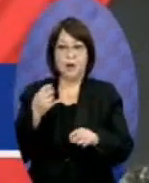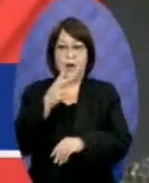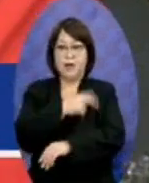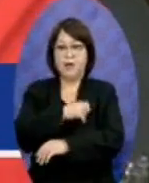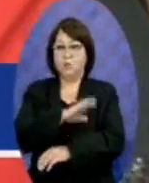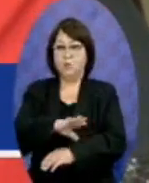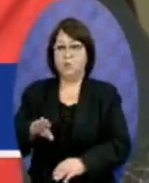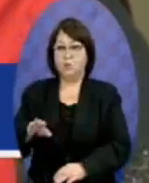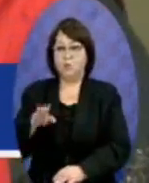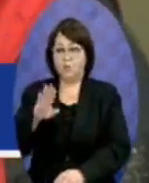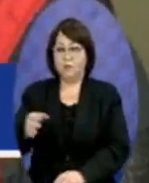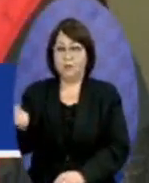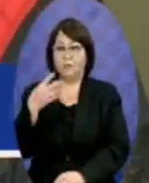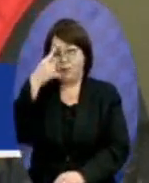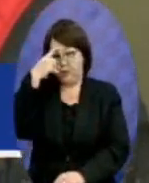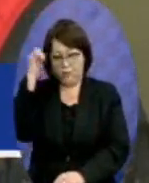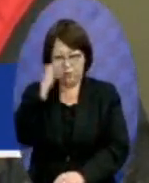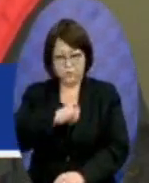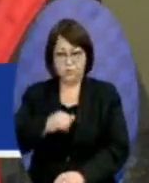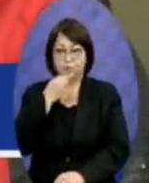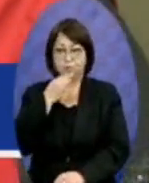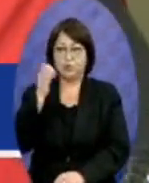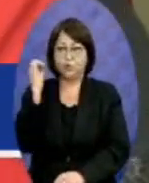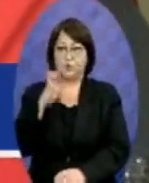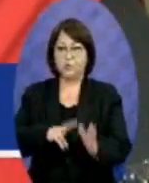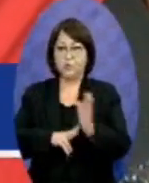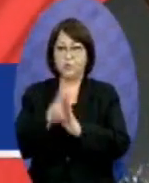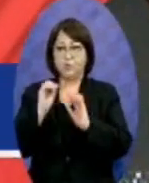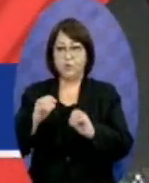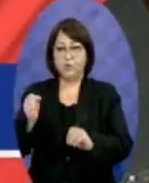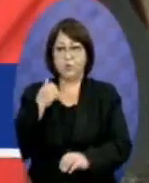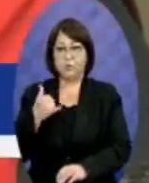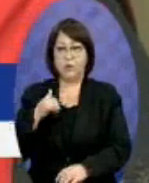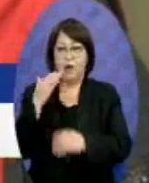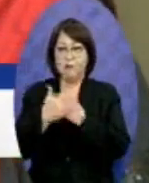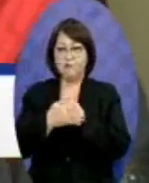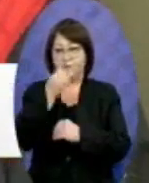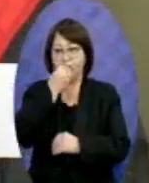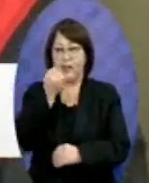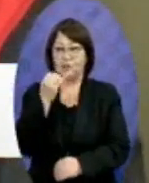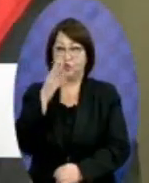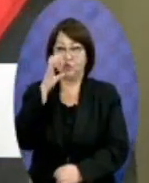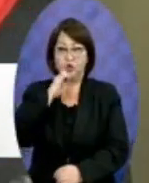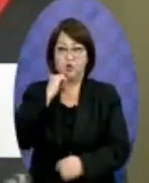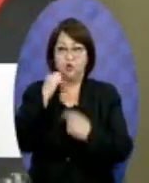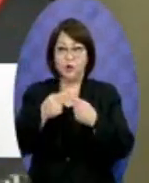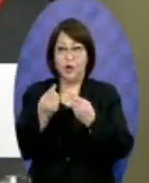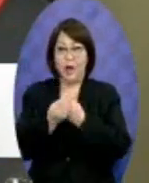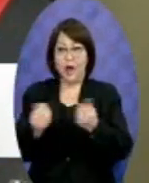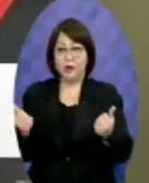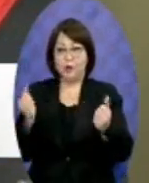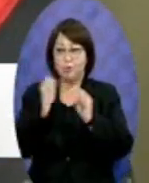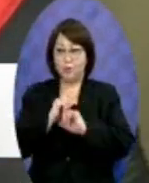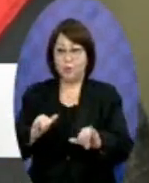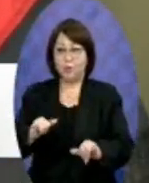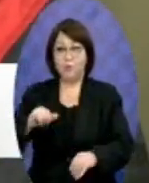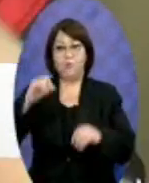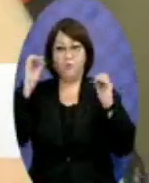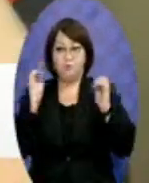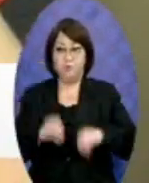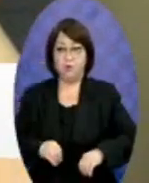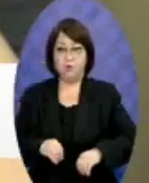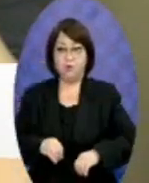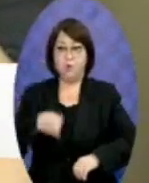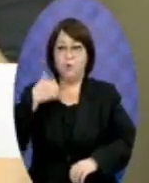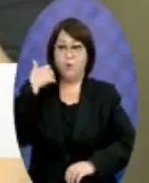энэ шудраг байдлыг тогтоож болох юм уу? Авлига ашигласан хүмүүсийн зөрчил гэдэг өнөөдөр яриад байгаа зүйлүүд алга болж болох юм уу гэсэн чинь болно шүү дээ. Гурван